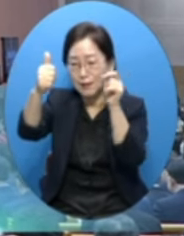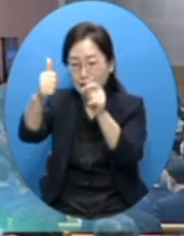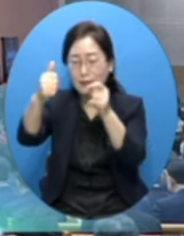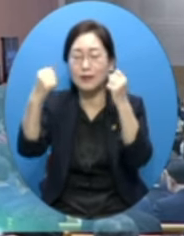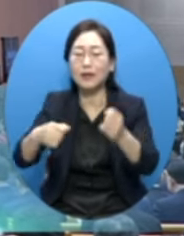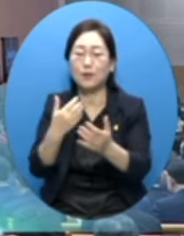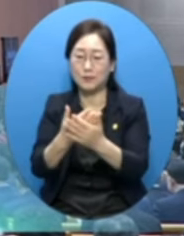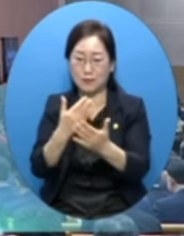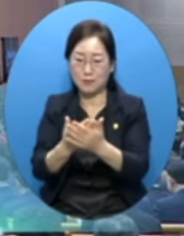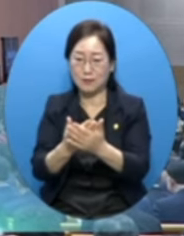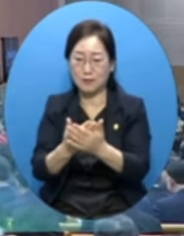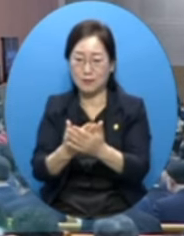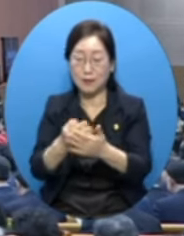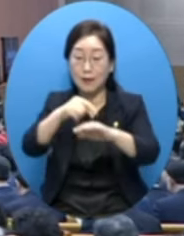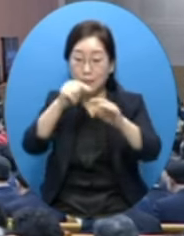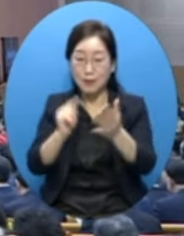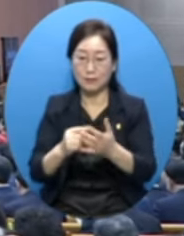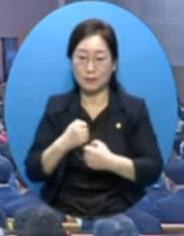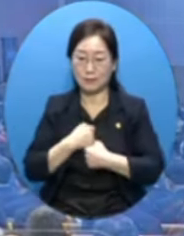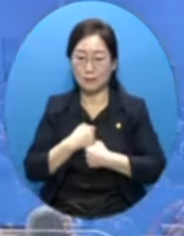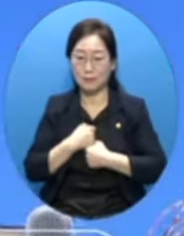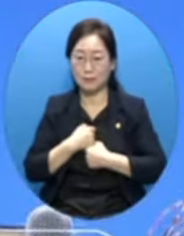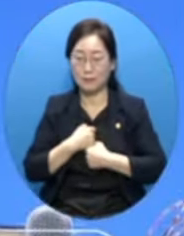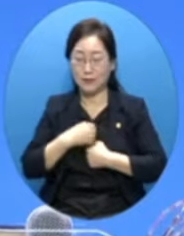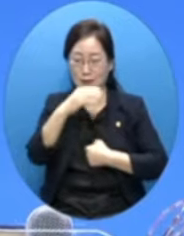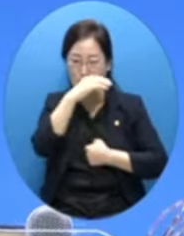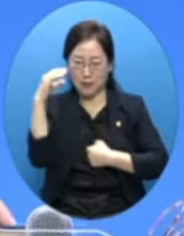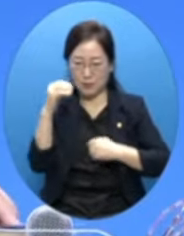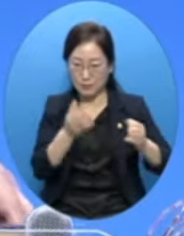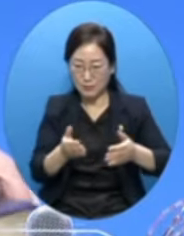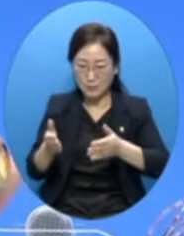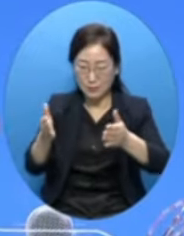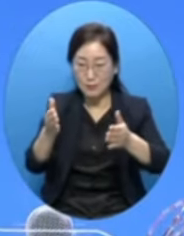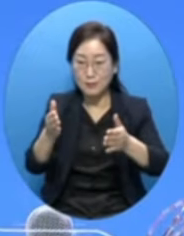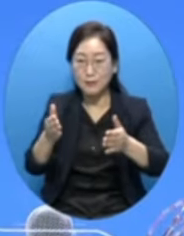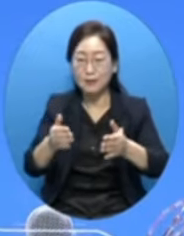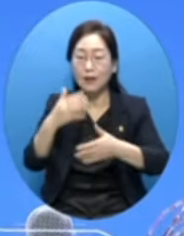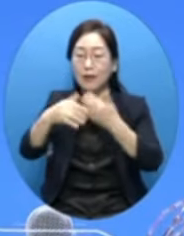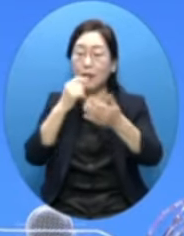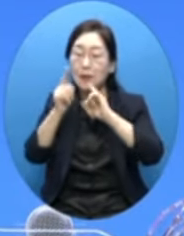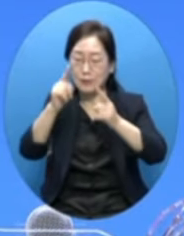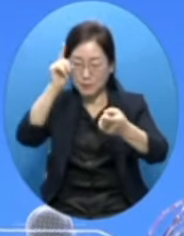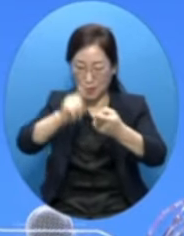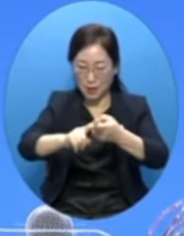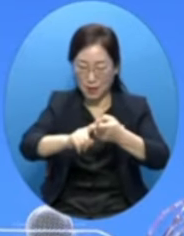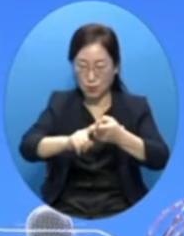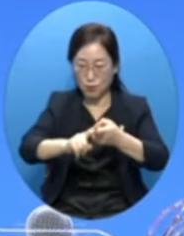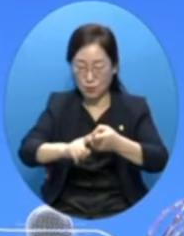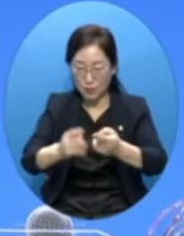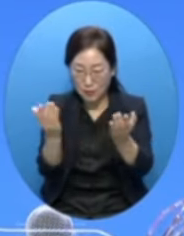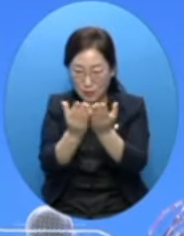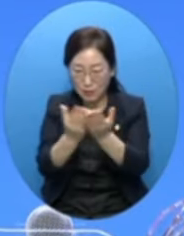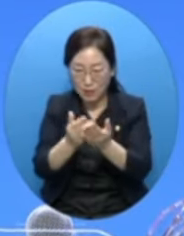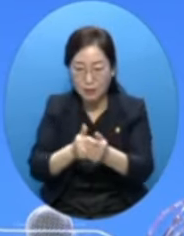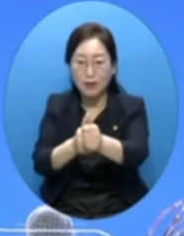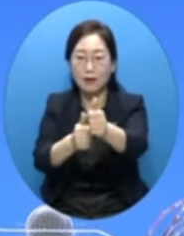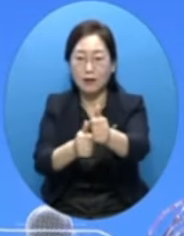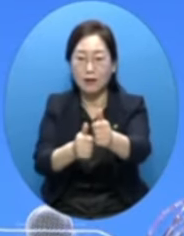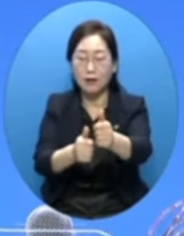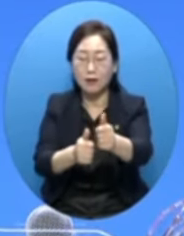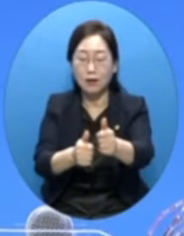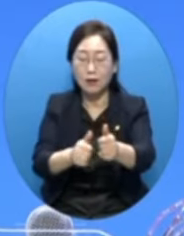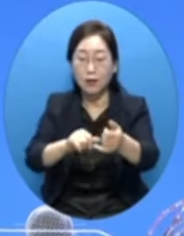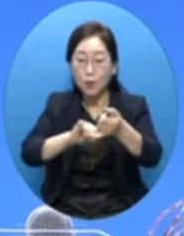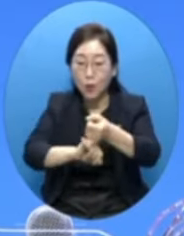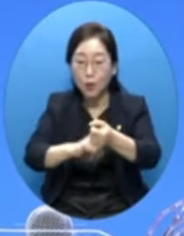하시옵고, 마음을 지키고 바른 길로 가기 위해서 말씀의 인도함을 따라 사는 삶을 살기 위해서 우리는 반드시 주